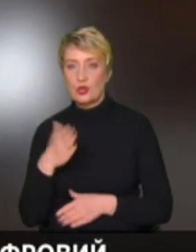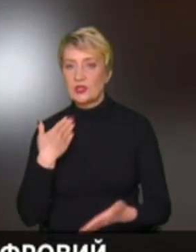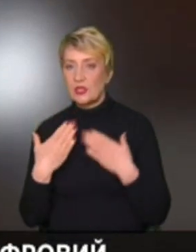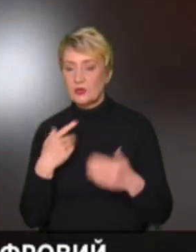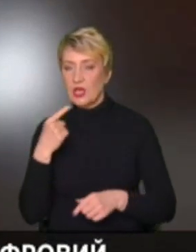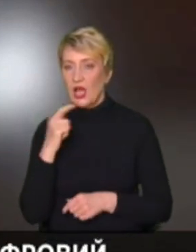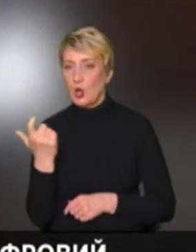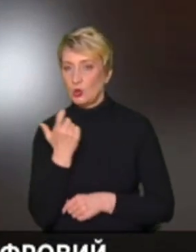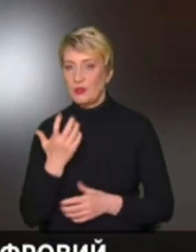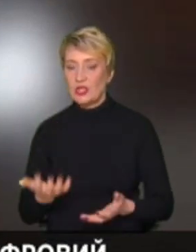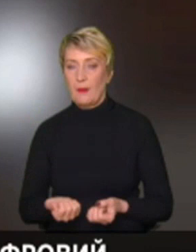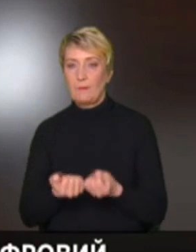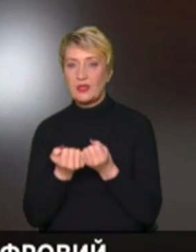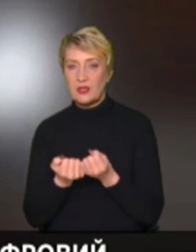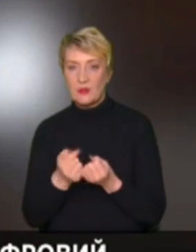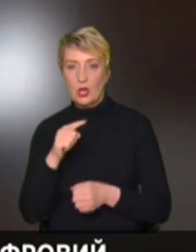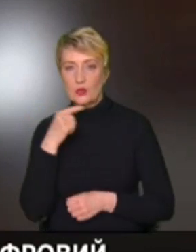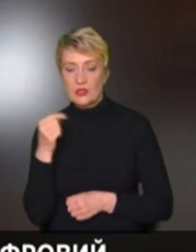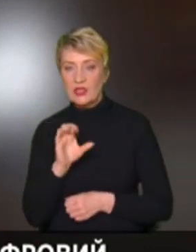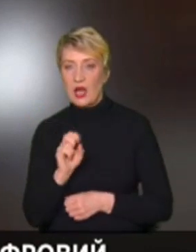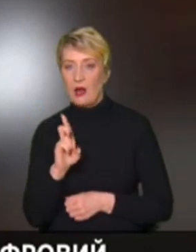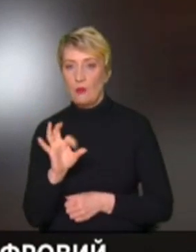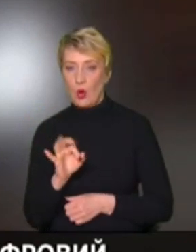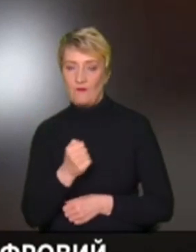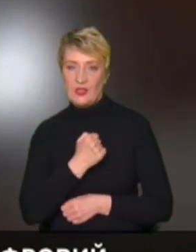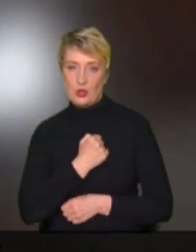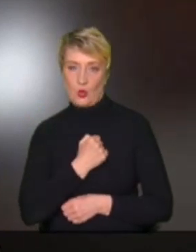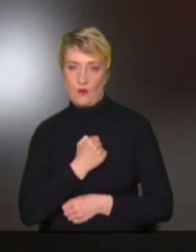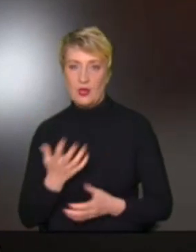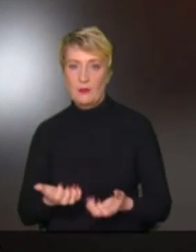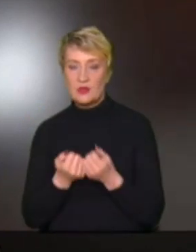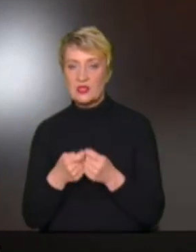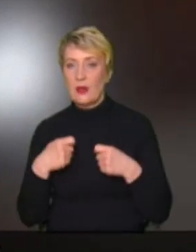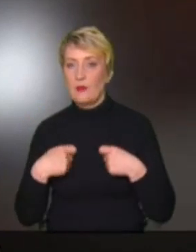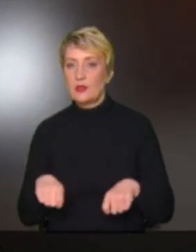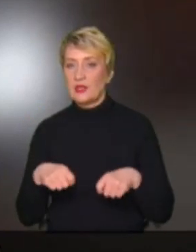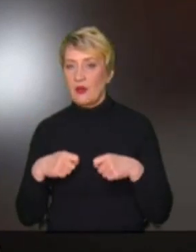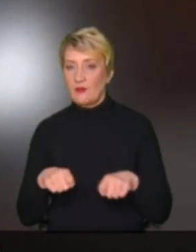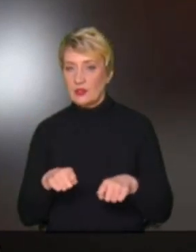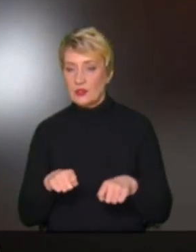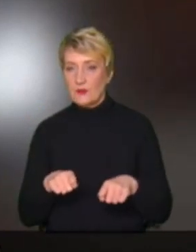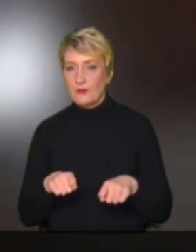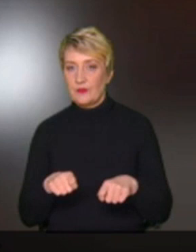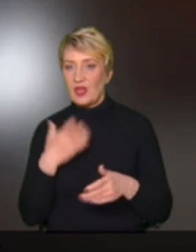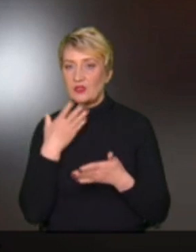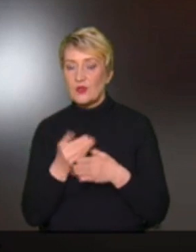підтримки Росії або військової підтримки? Дійсно, ось продаж Shell своєї